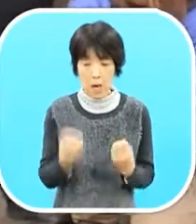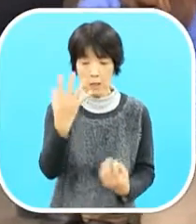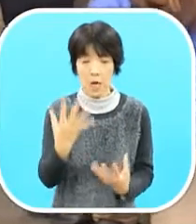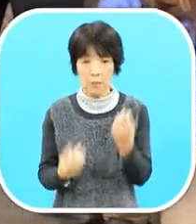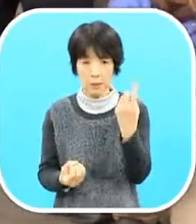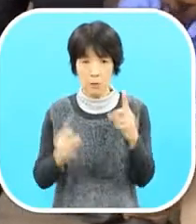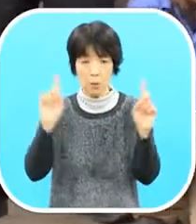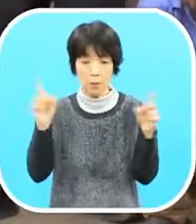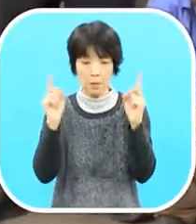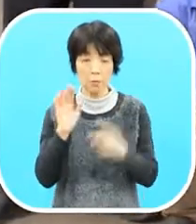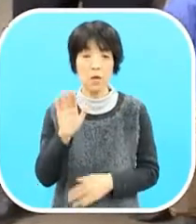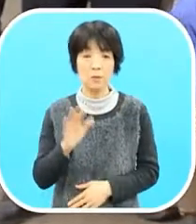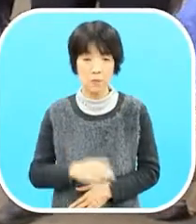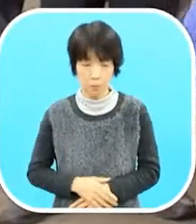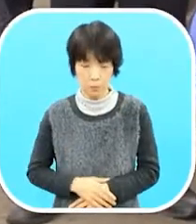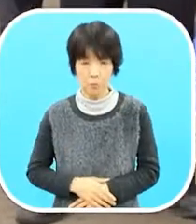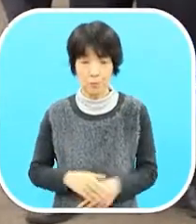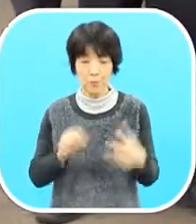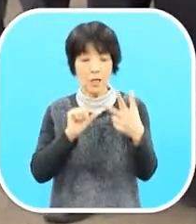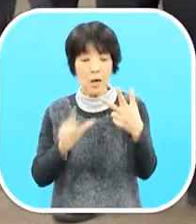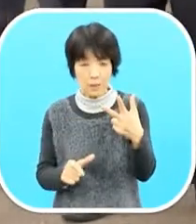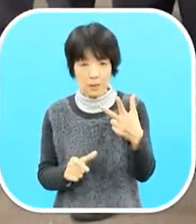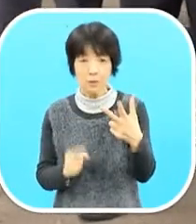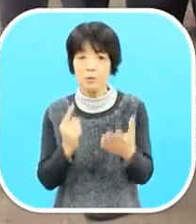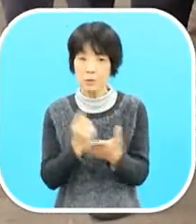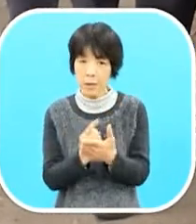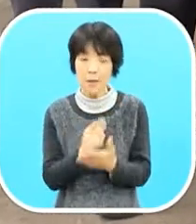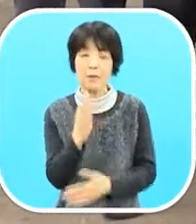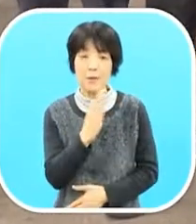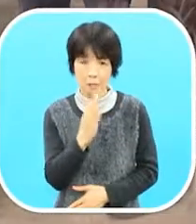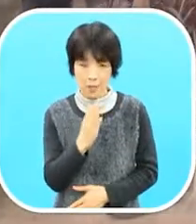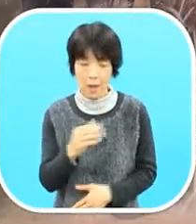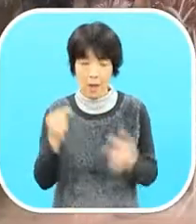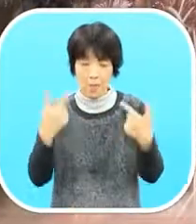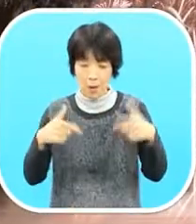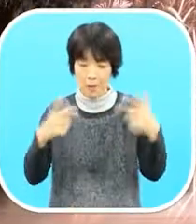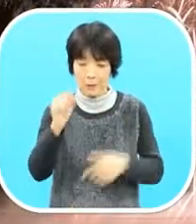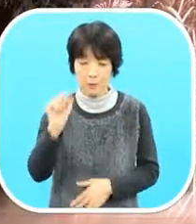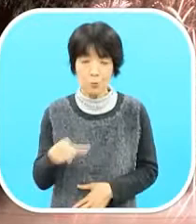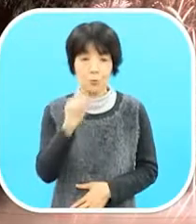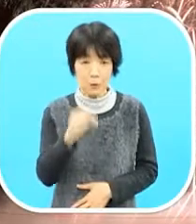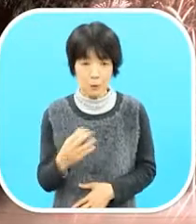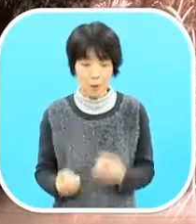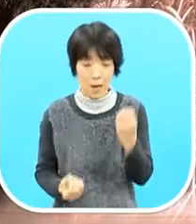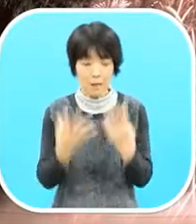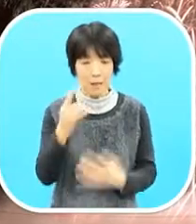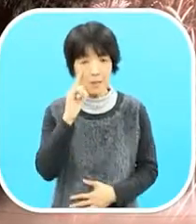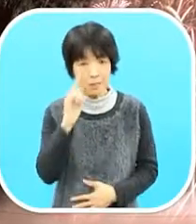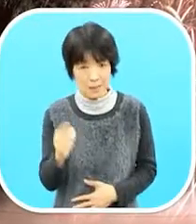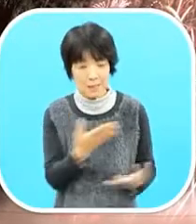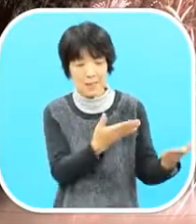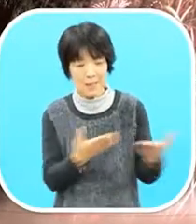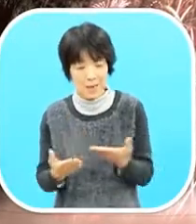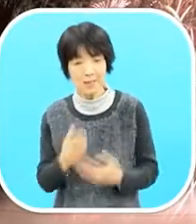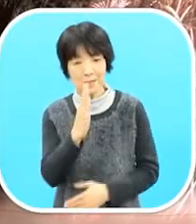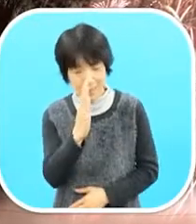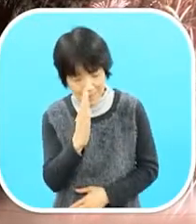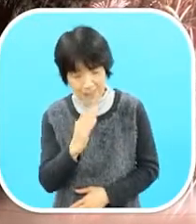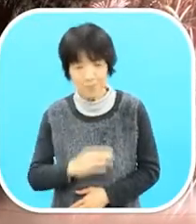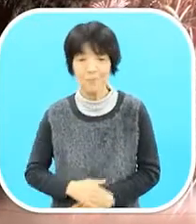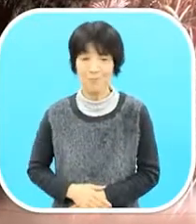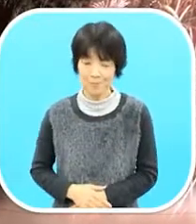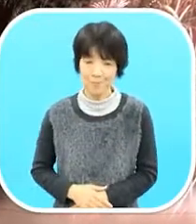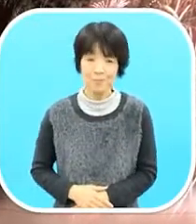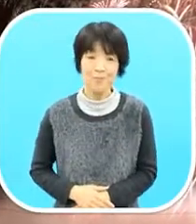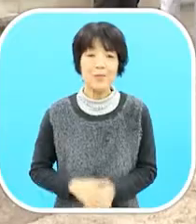8月の本大会だけではなく、県内の皆様からは毎月上がる花火を見に大仙市へいらしてください。 中川さん、小松煙